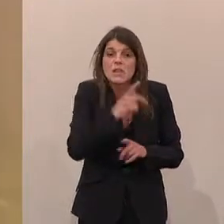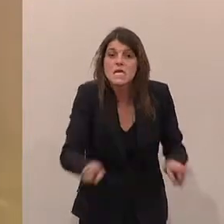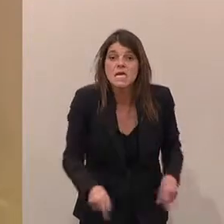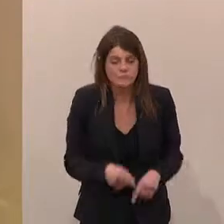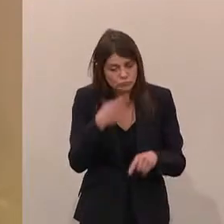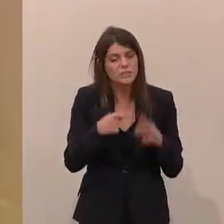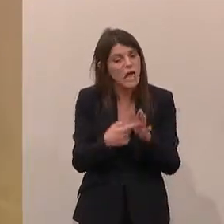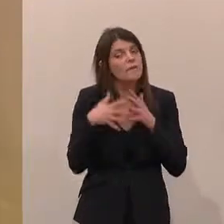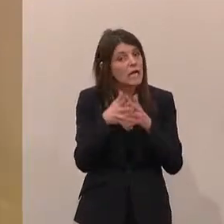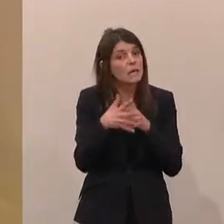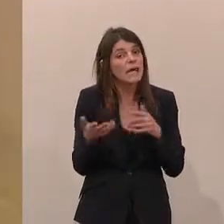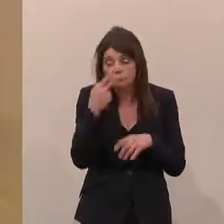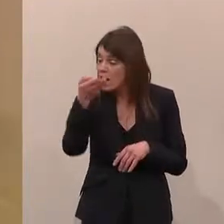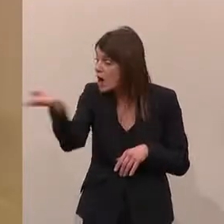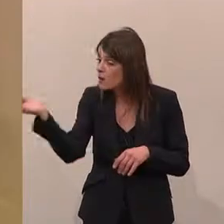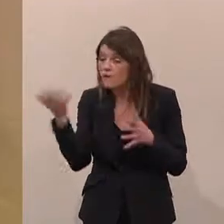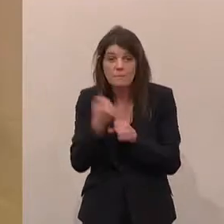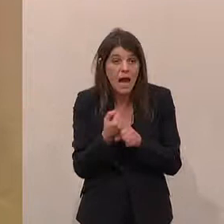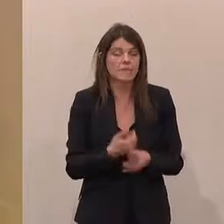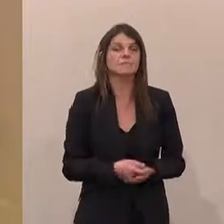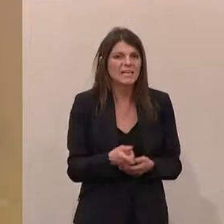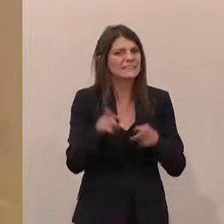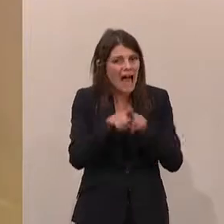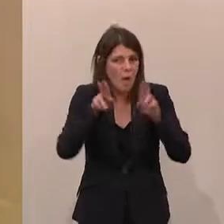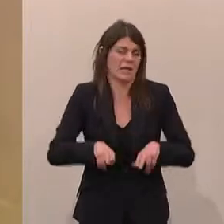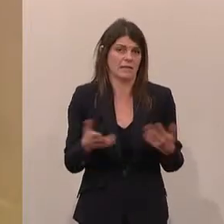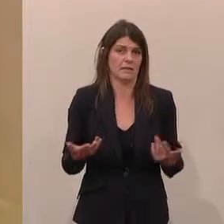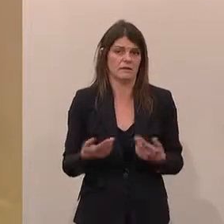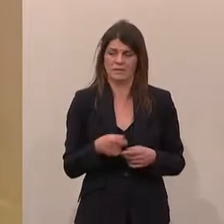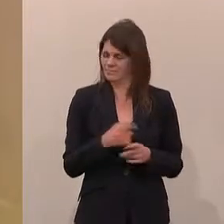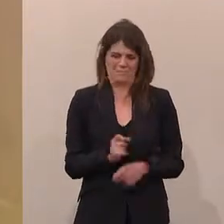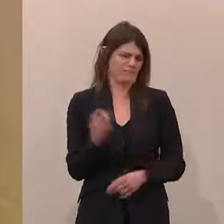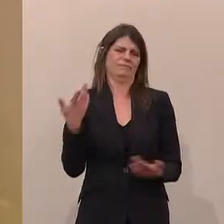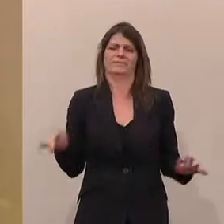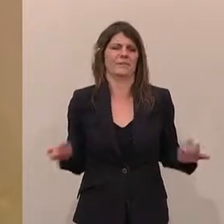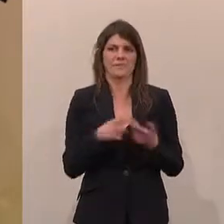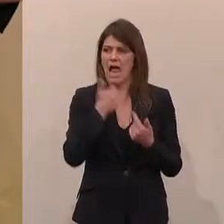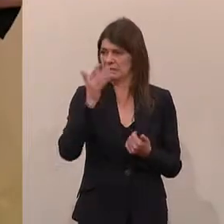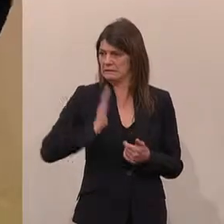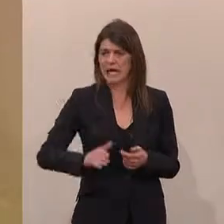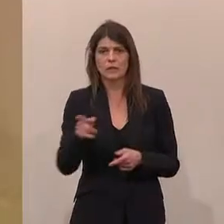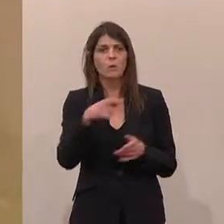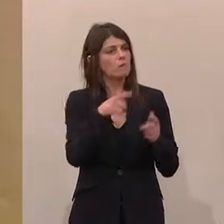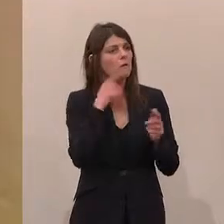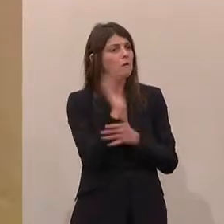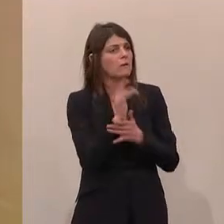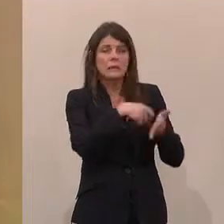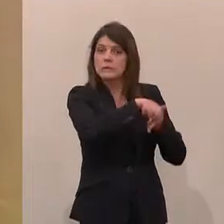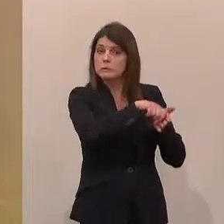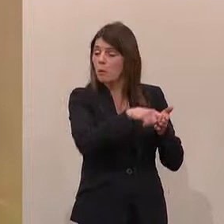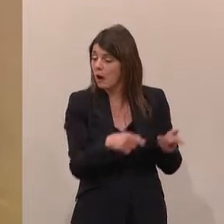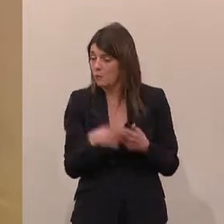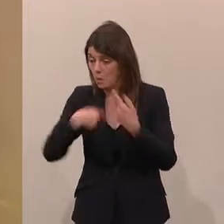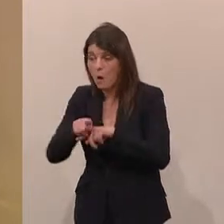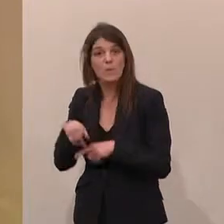für Transparenz, und das ist auch in diesem Zusammenhang richtig. Und das ist vollkommen absurd, dass Sie auf der einen Seite die Zensur kritisieren und da genau